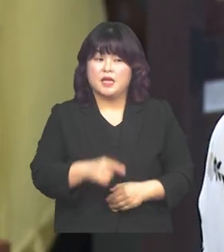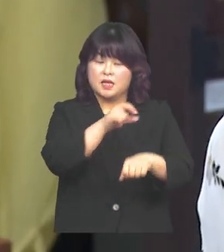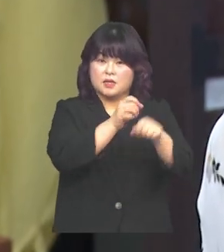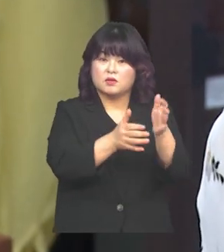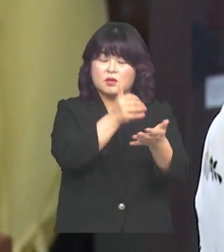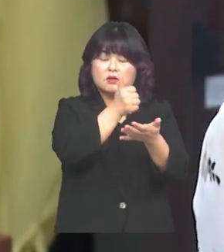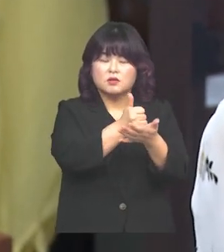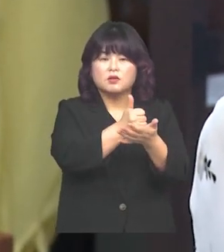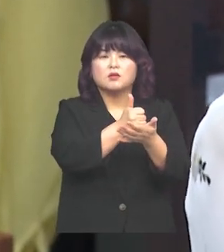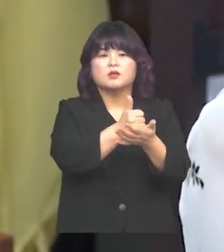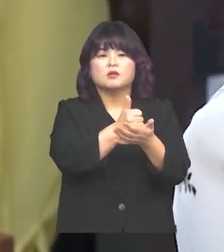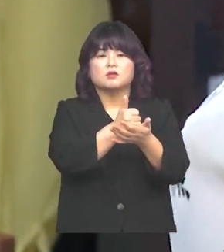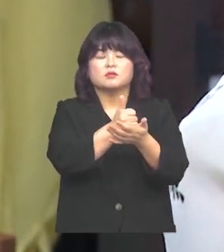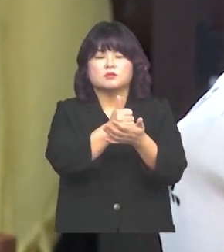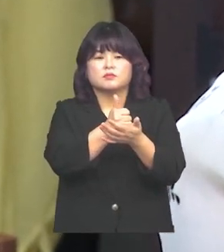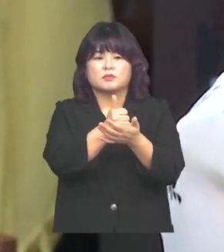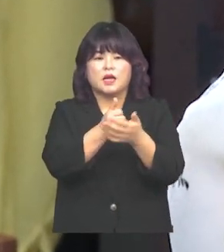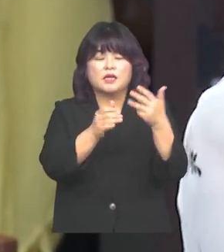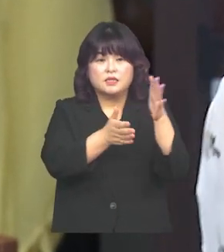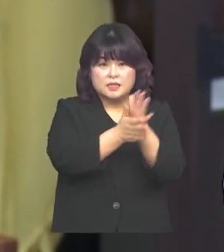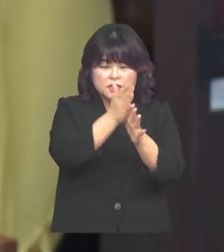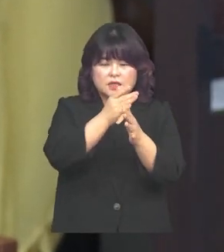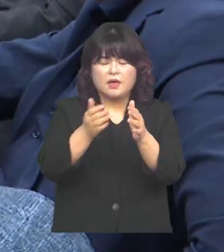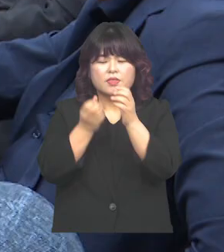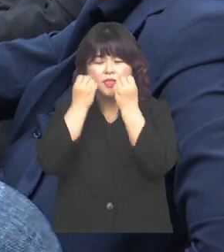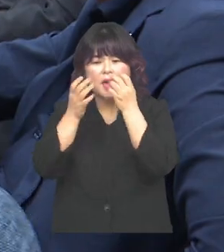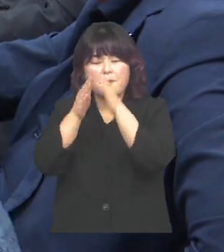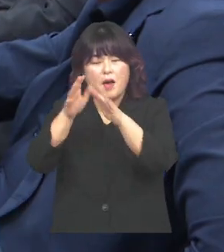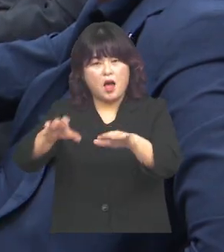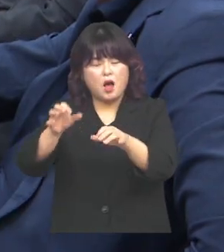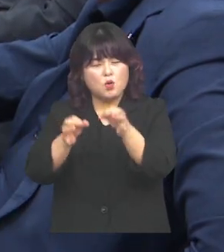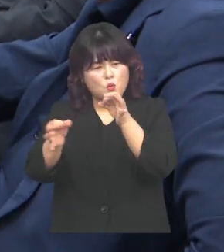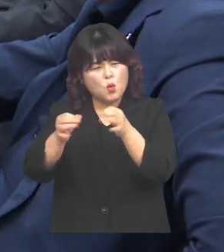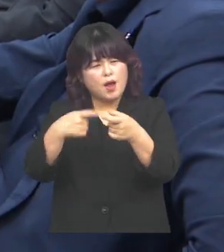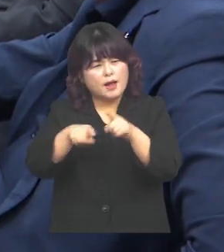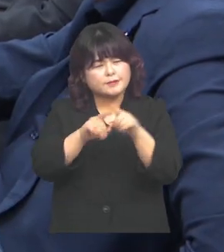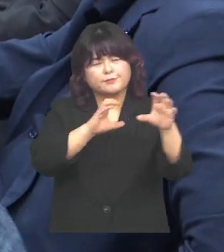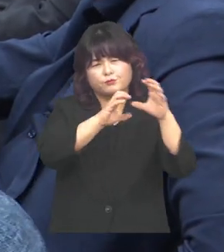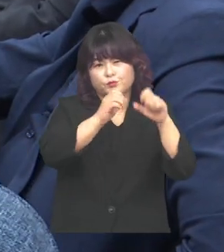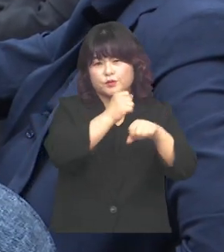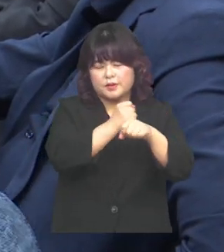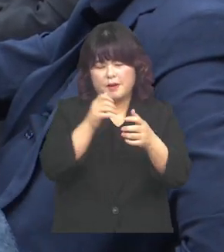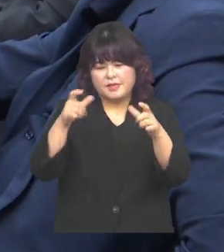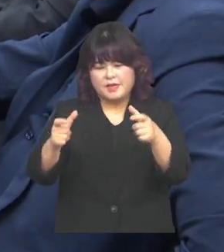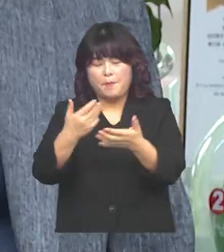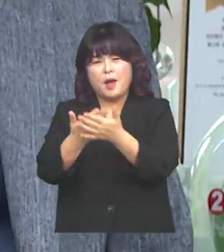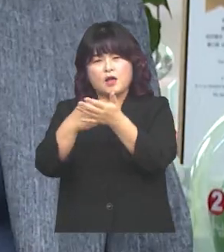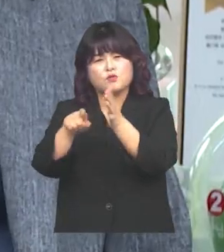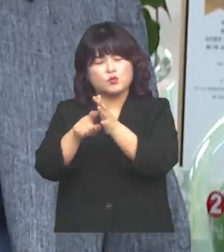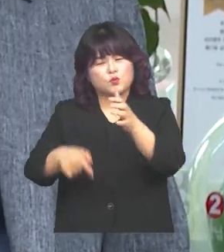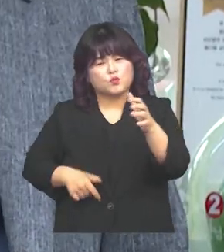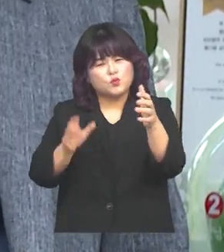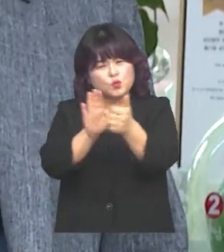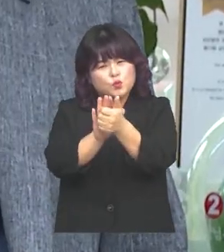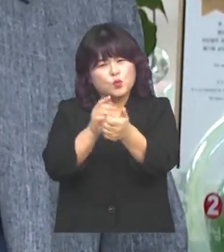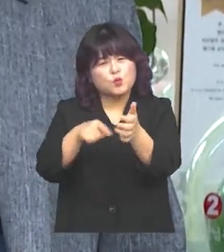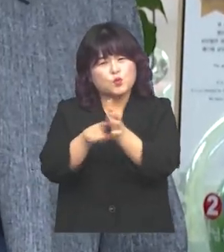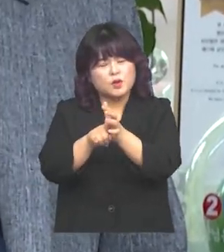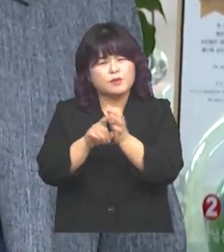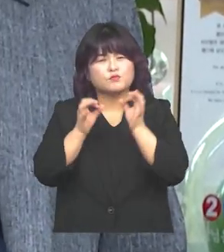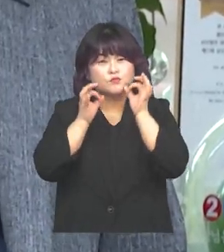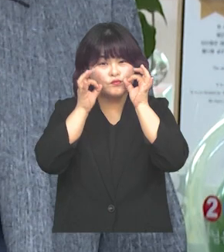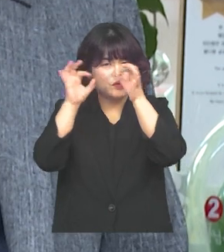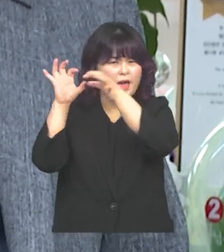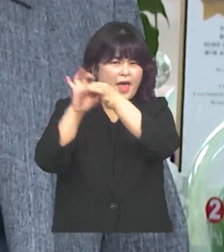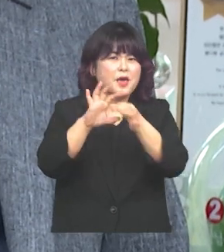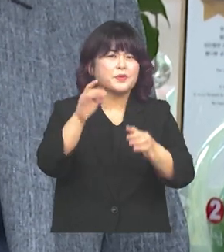이상일 용인특례시장은 시와 새마을 금고가 서로 소통하고 지역사회의 발전과 이웃을 돕기 위한 노력이